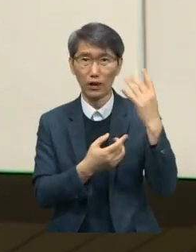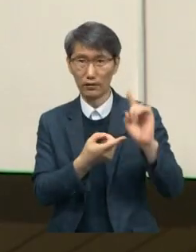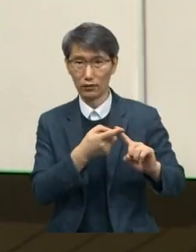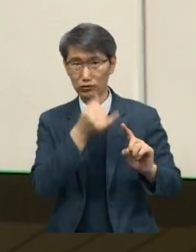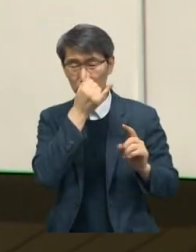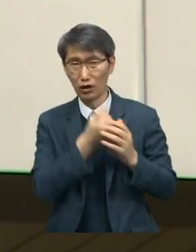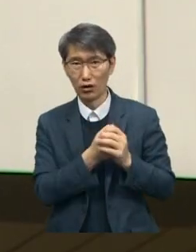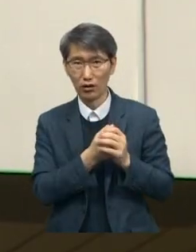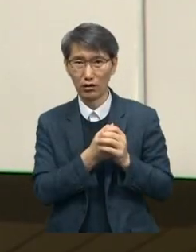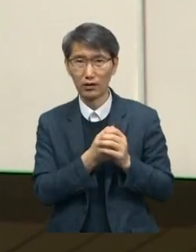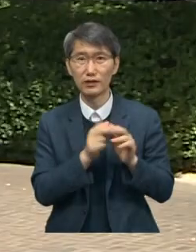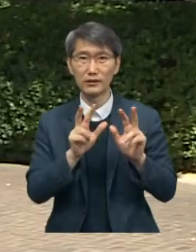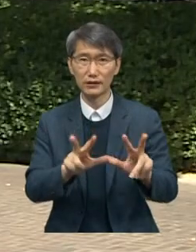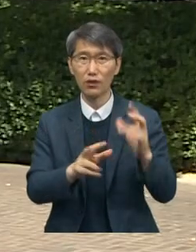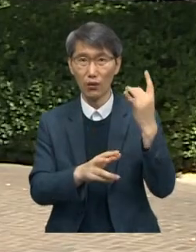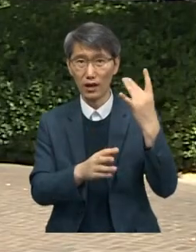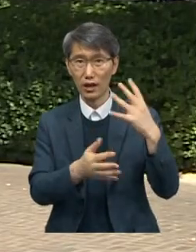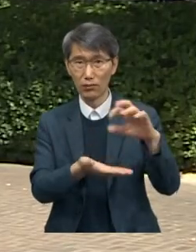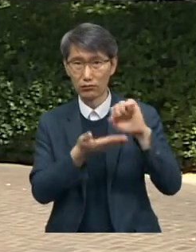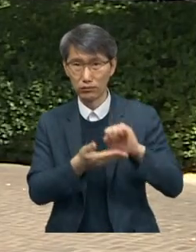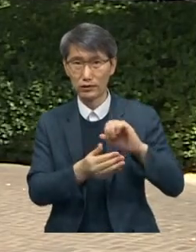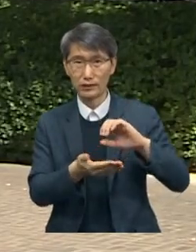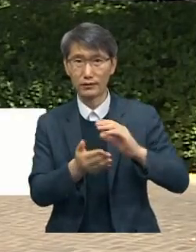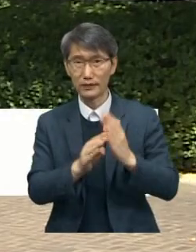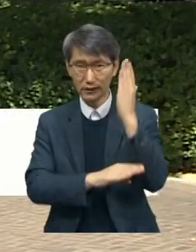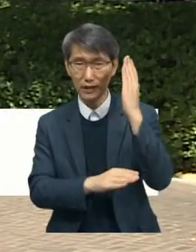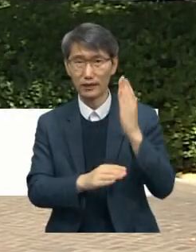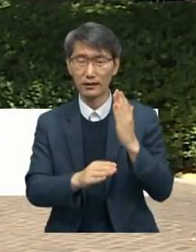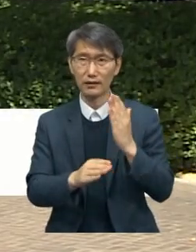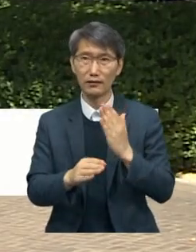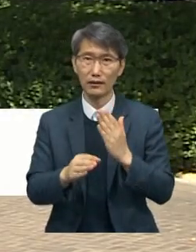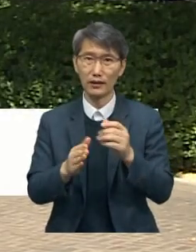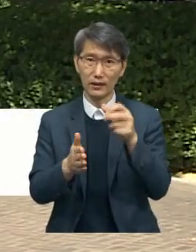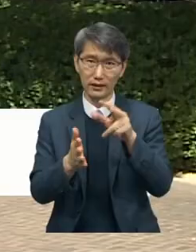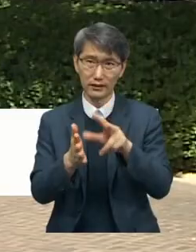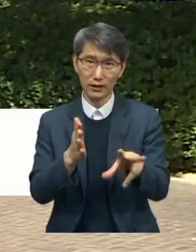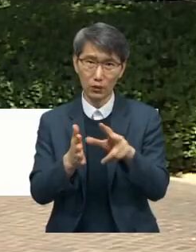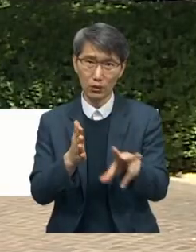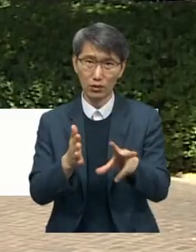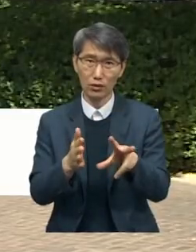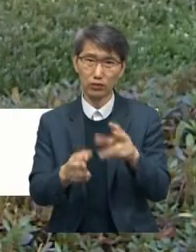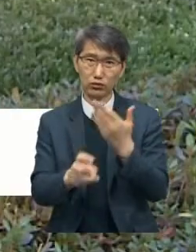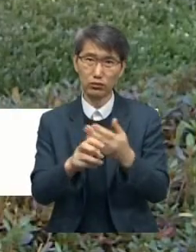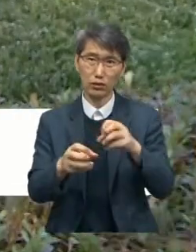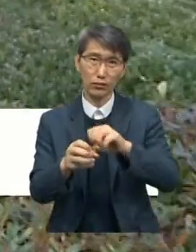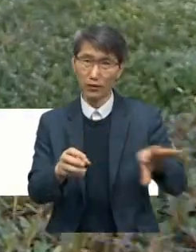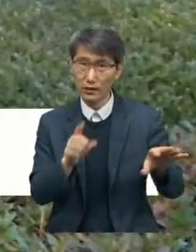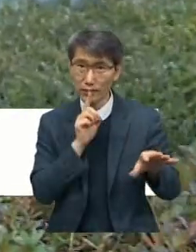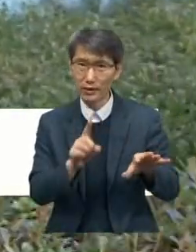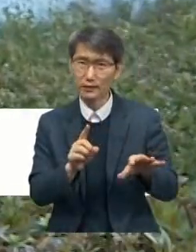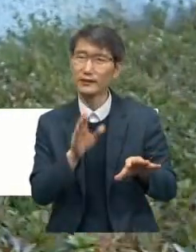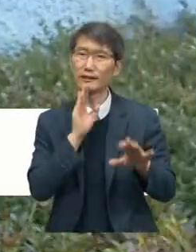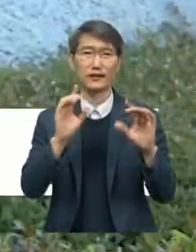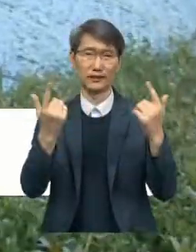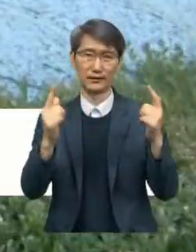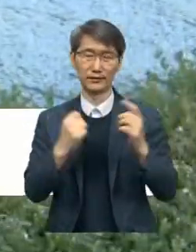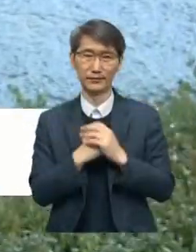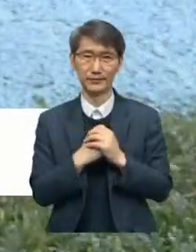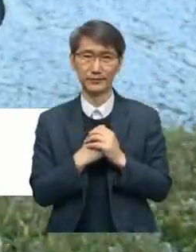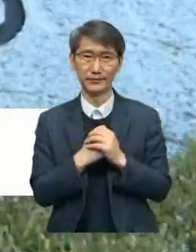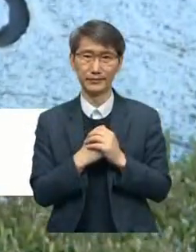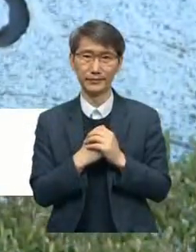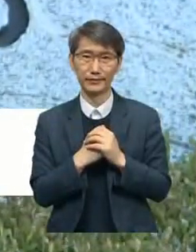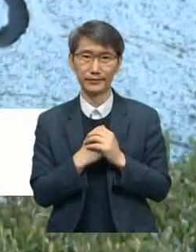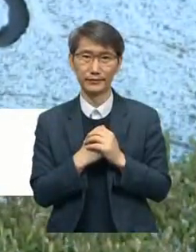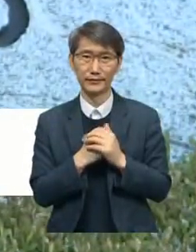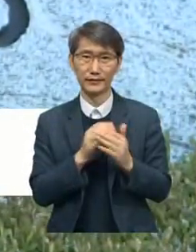밝혔습니다. 그러면서 현재 원본을 보관하고 있는 이상 해당 자료를 무단으로 파기했다는 주장은 사실이 아니라고